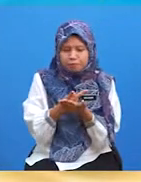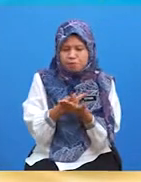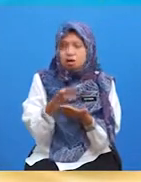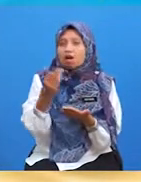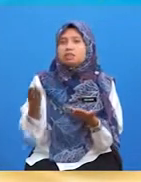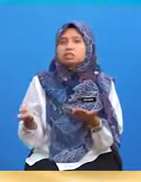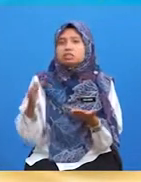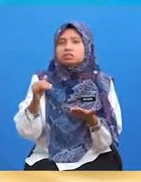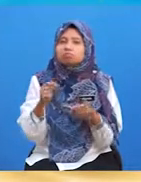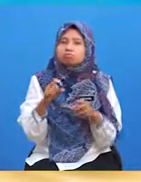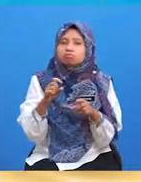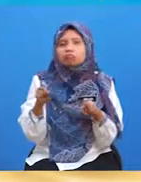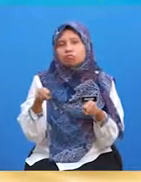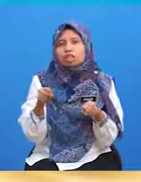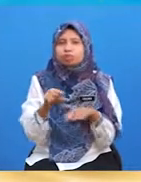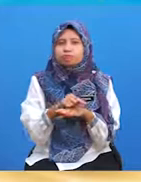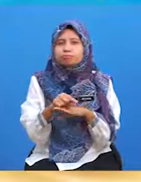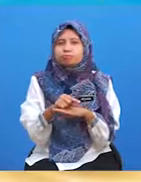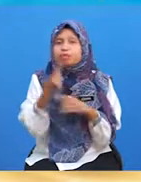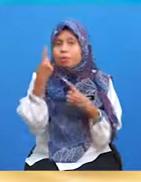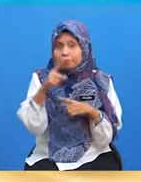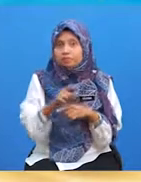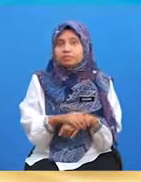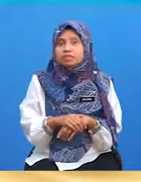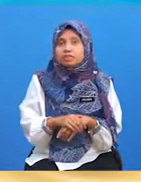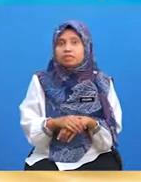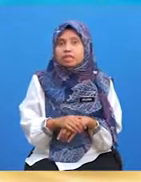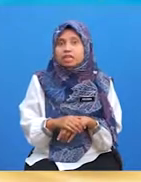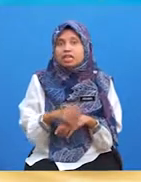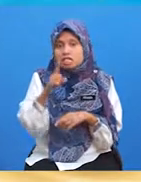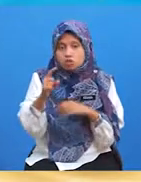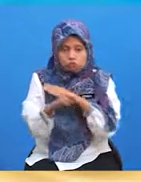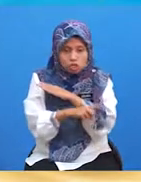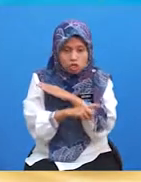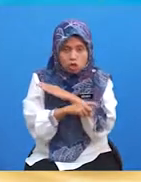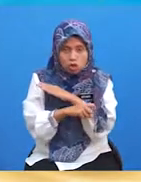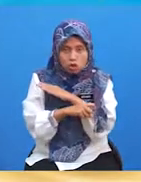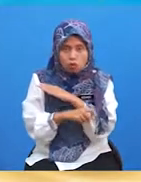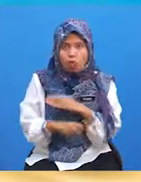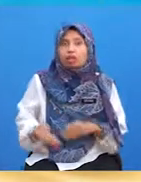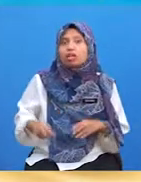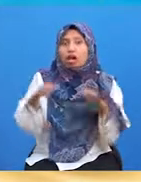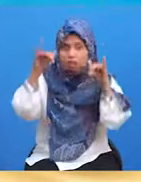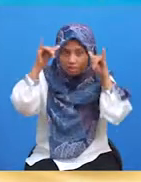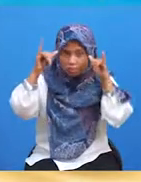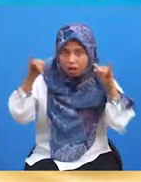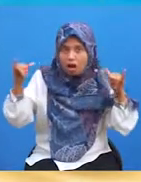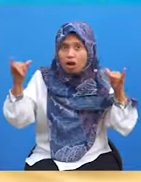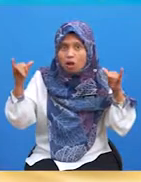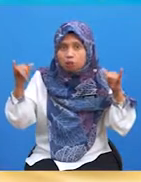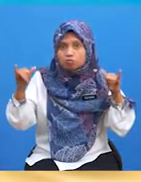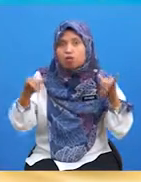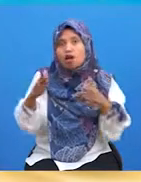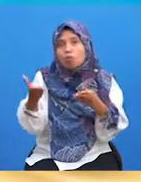Ya, betul. Jawapannya ialah seekor kerbau membawa lumpur habis